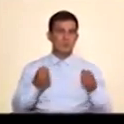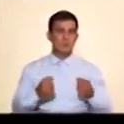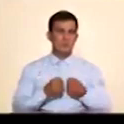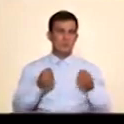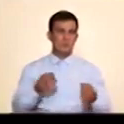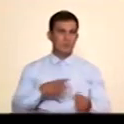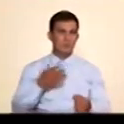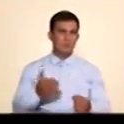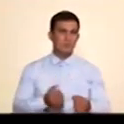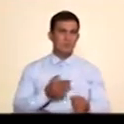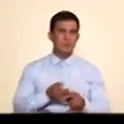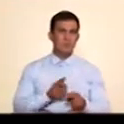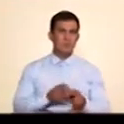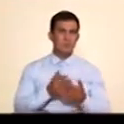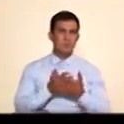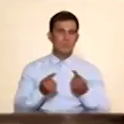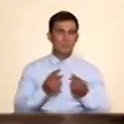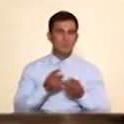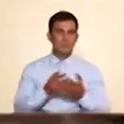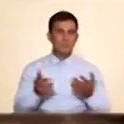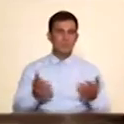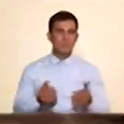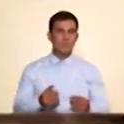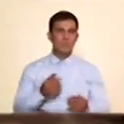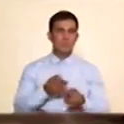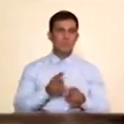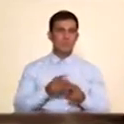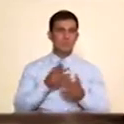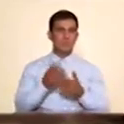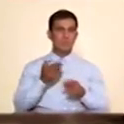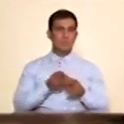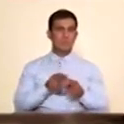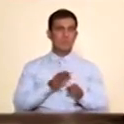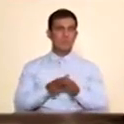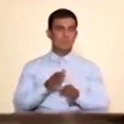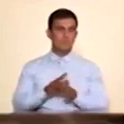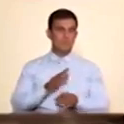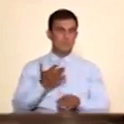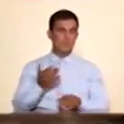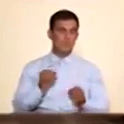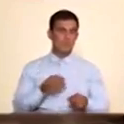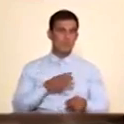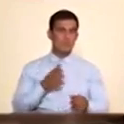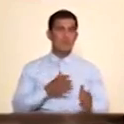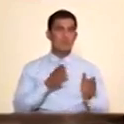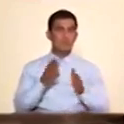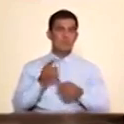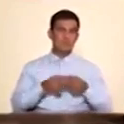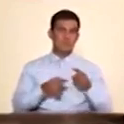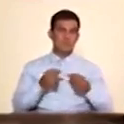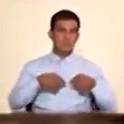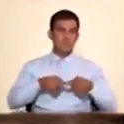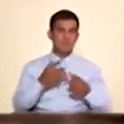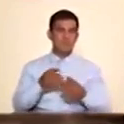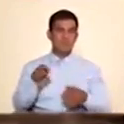Merovinglar sulolasining so'nggi vakillari bu xizmatni amalga oshira olmasa-da, keyingi sulola vakillaridan,